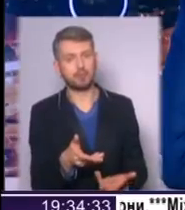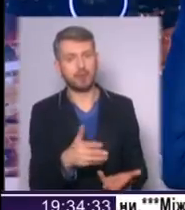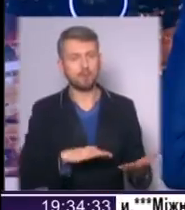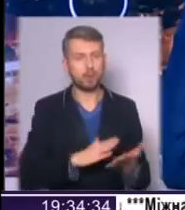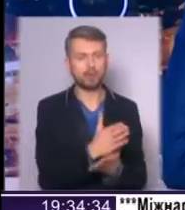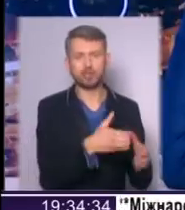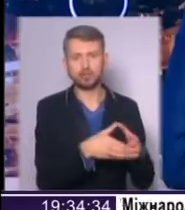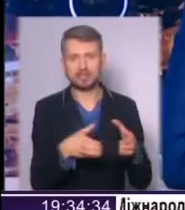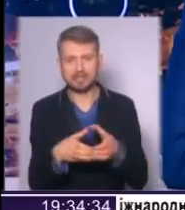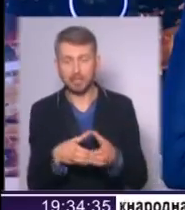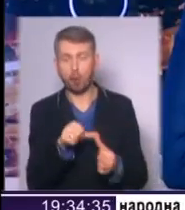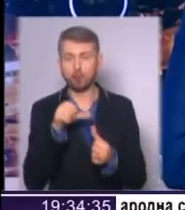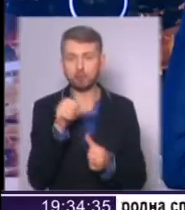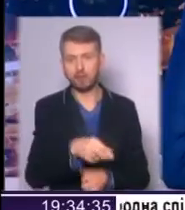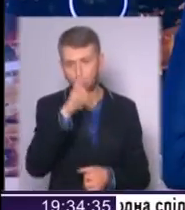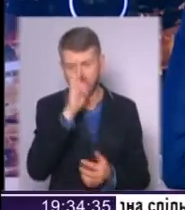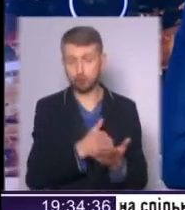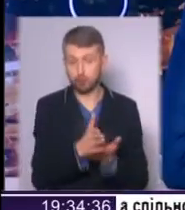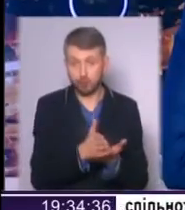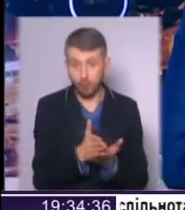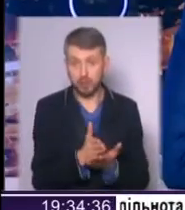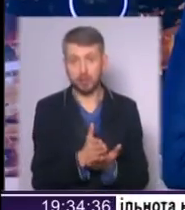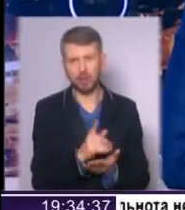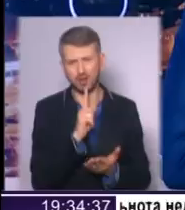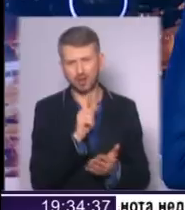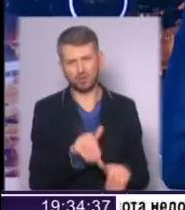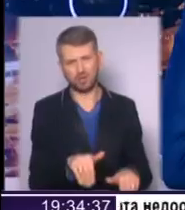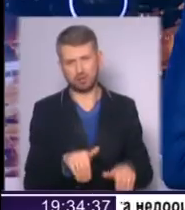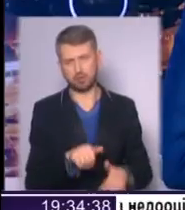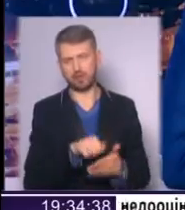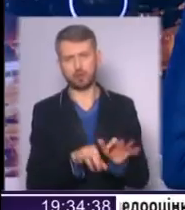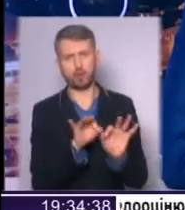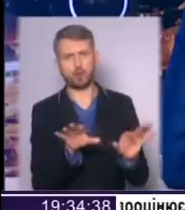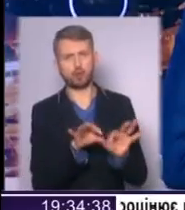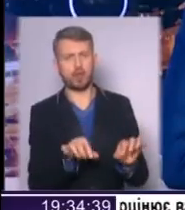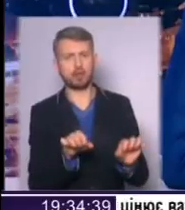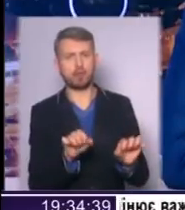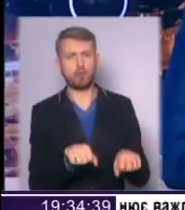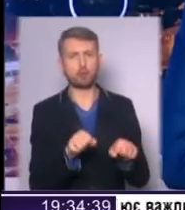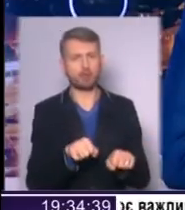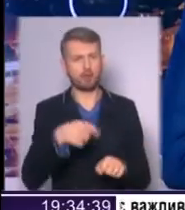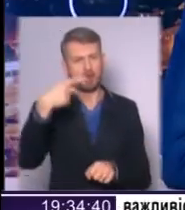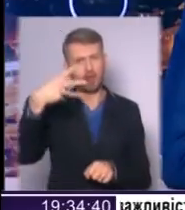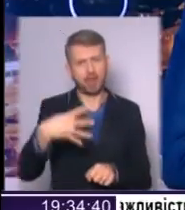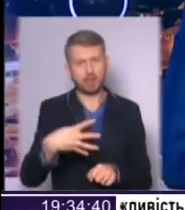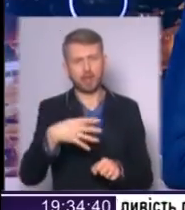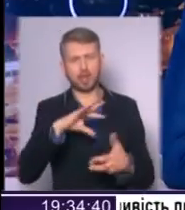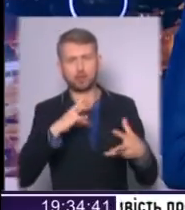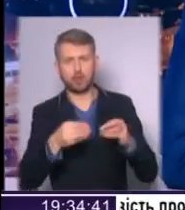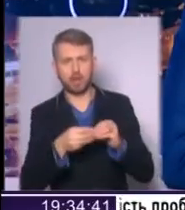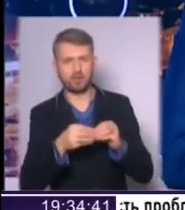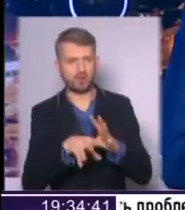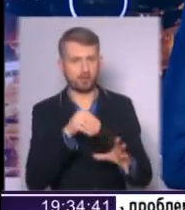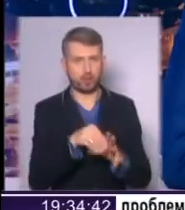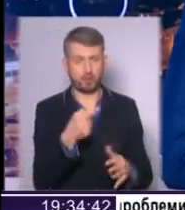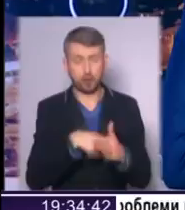політичним силам, особливо держслужбовцям, між іншим, утриматися від коментування можливих рейтингів, результатів потенційних виборів. Тому